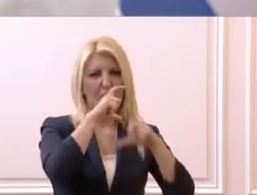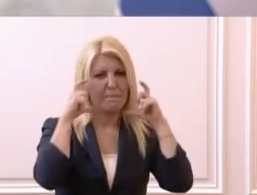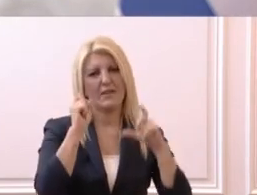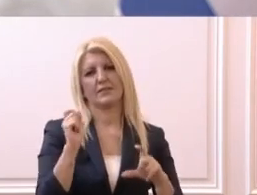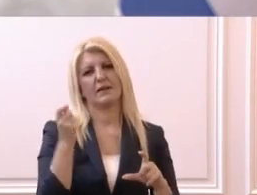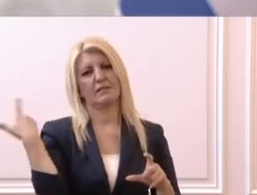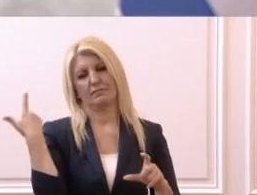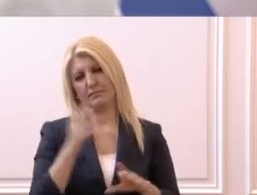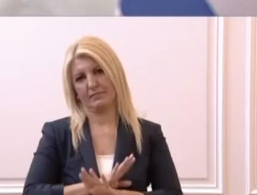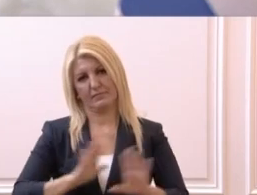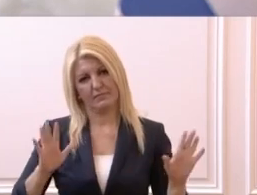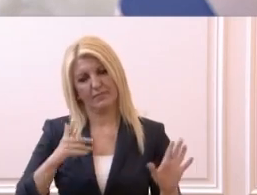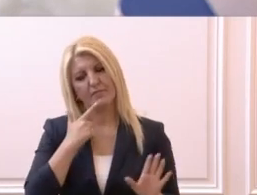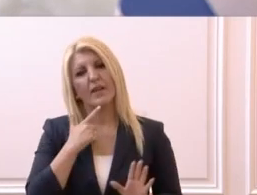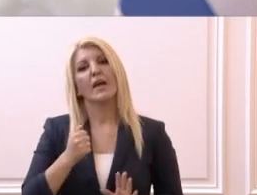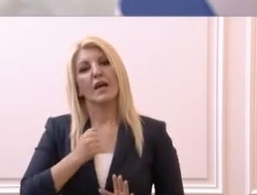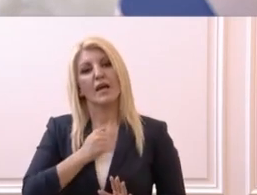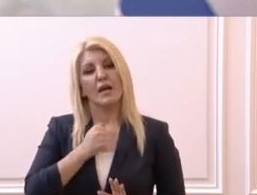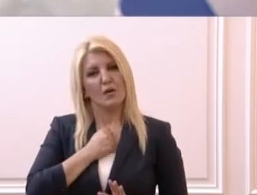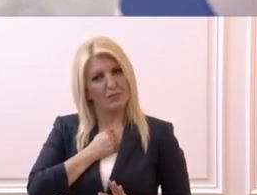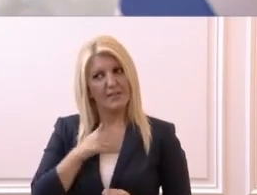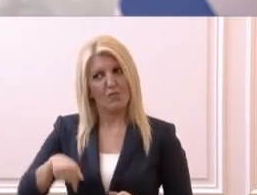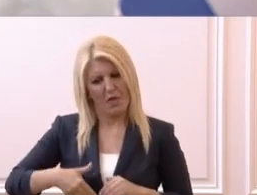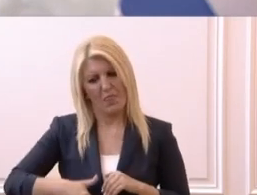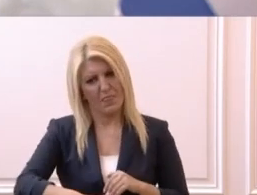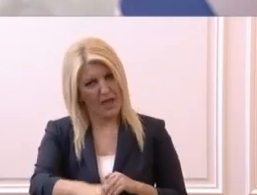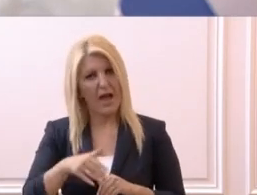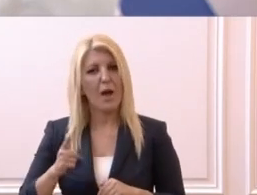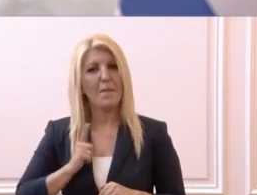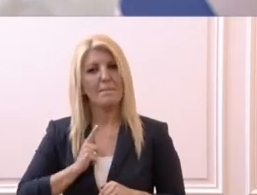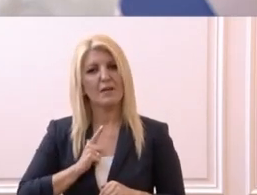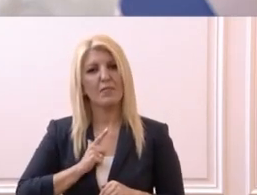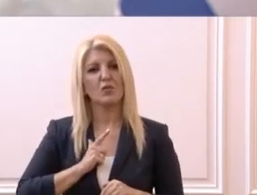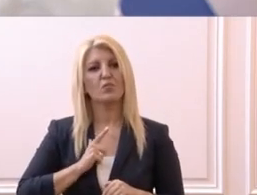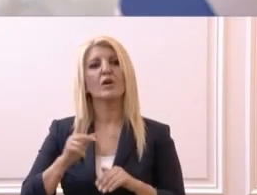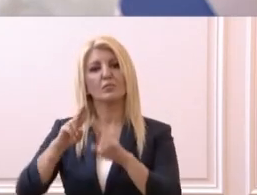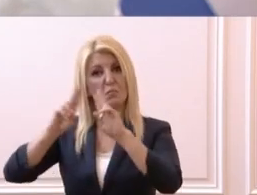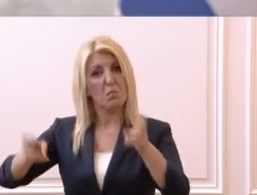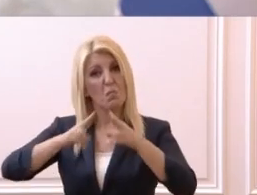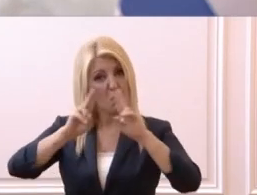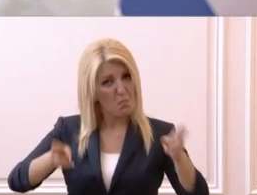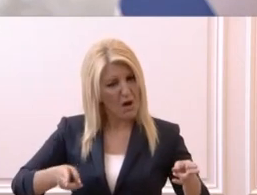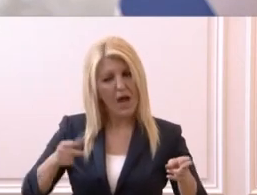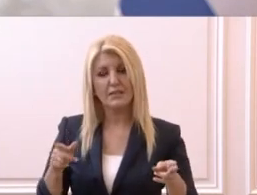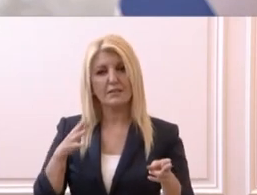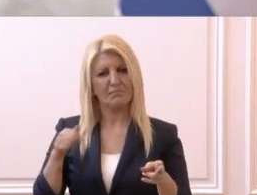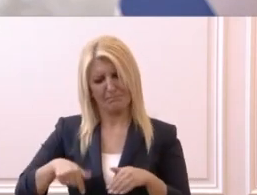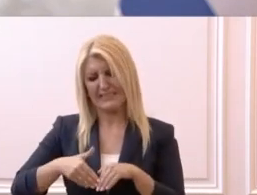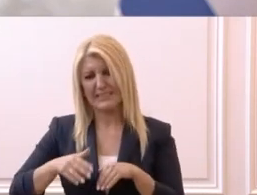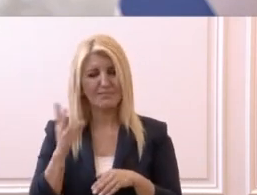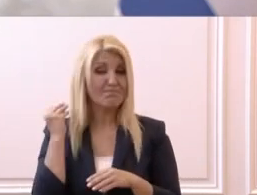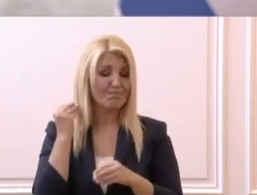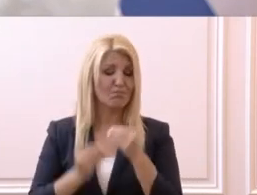να αυξηθεί σημαντικά. Τις σχετικές ανακοινώσεις θα γίνουν για αυτό το θέμα τις αμέσως επόμενες